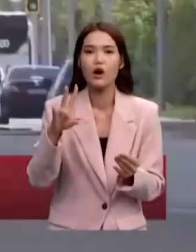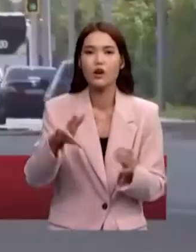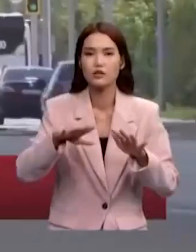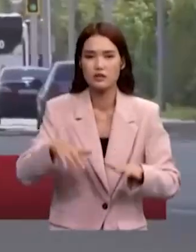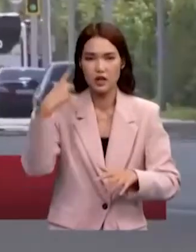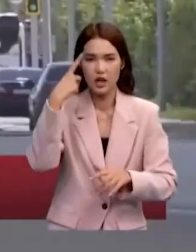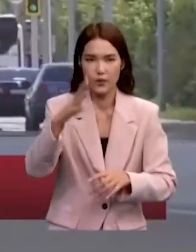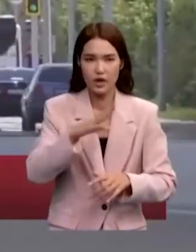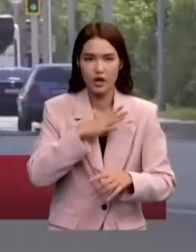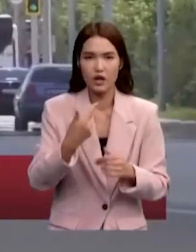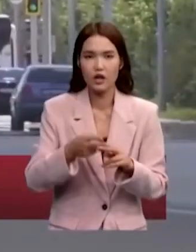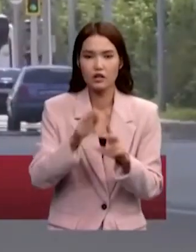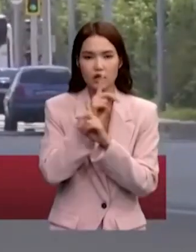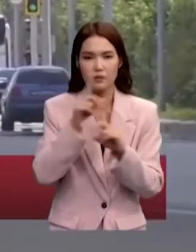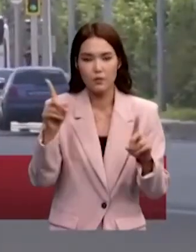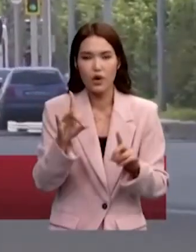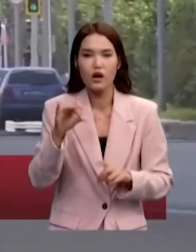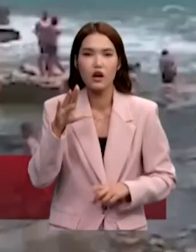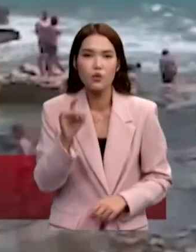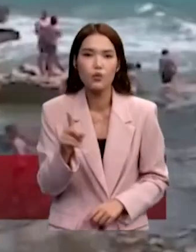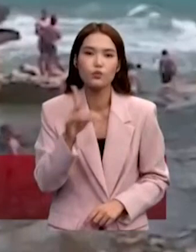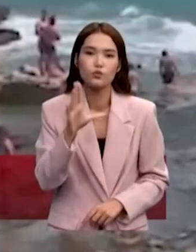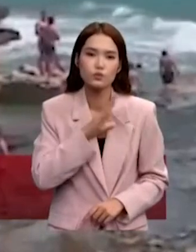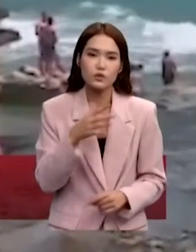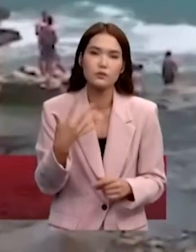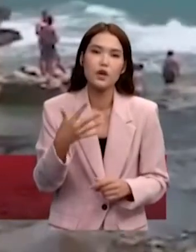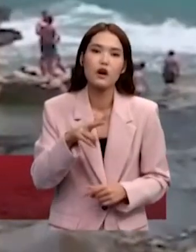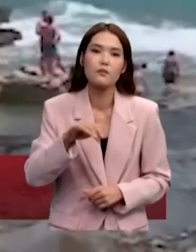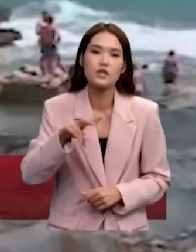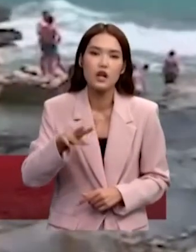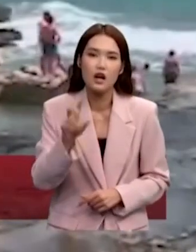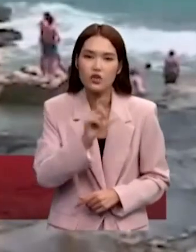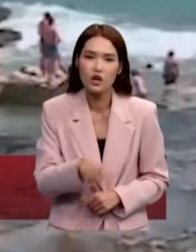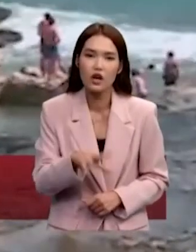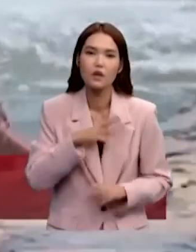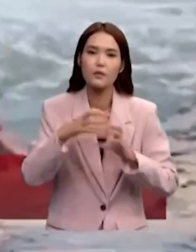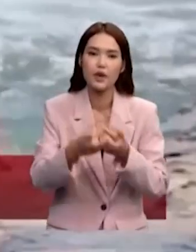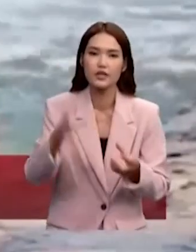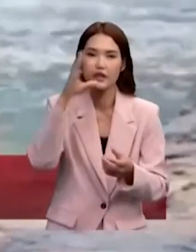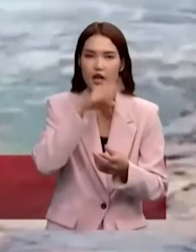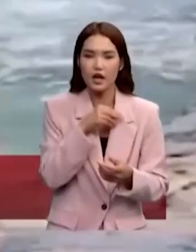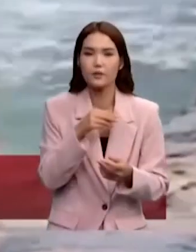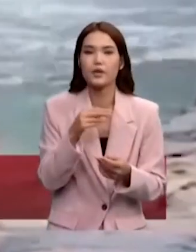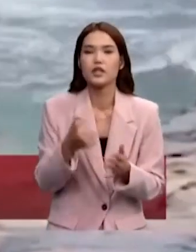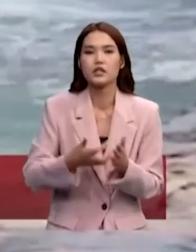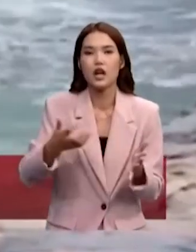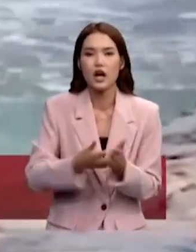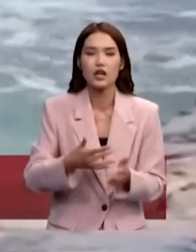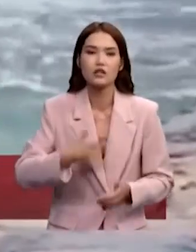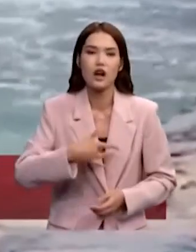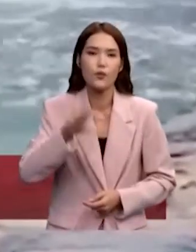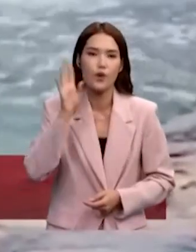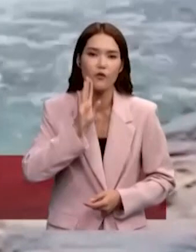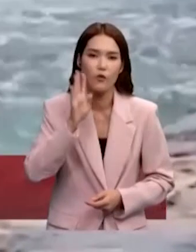климата бьет и по водным ресурсам Согласно отчету ООН более 5 млрд человек в мире могут столкнуться с нехваткой питьевой воды